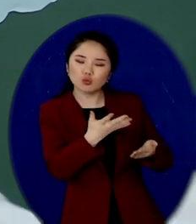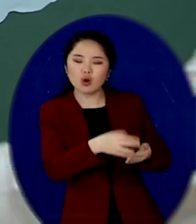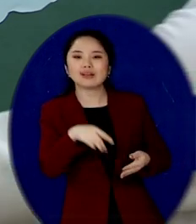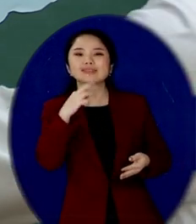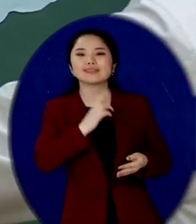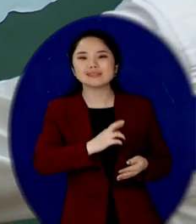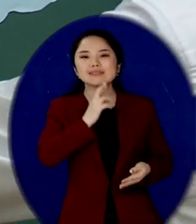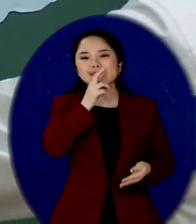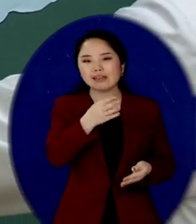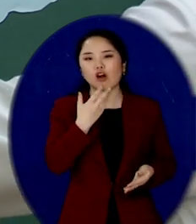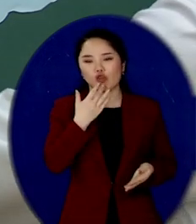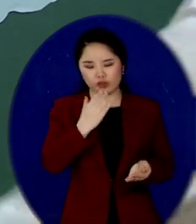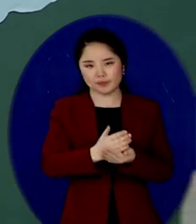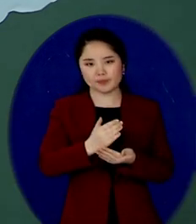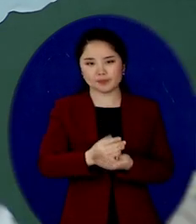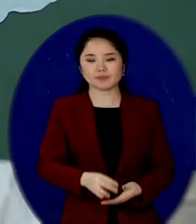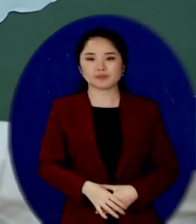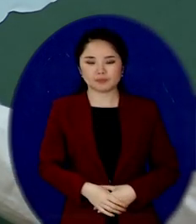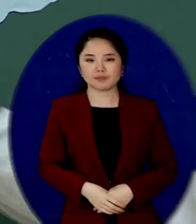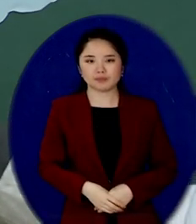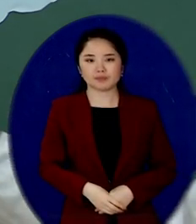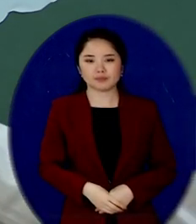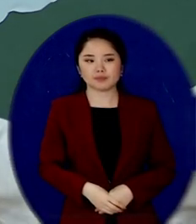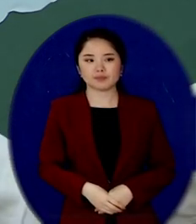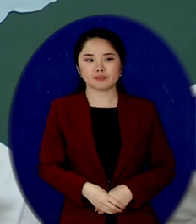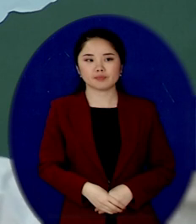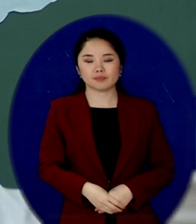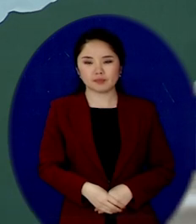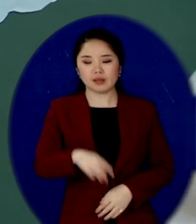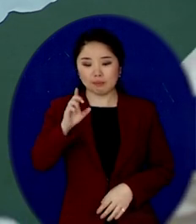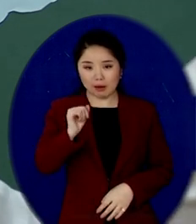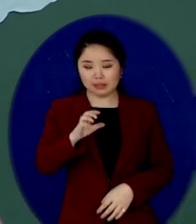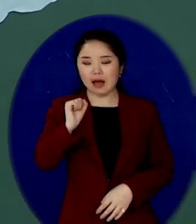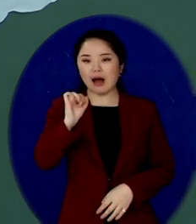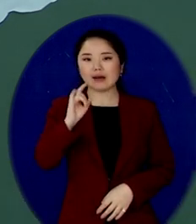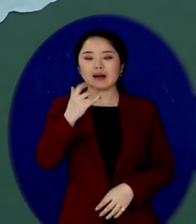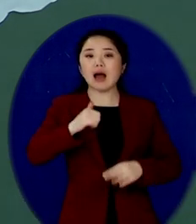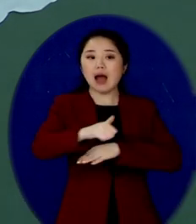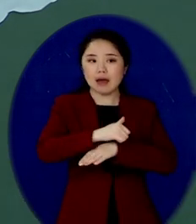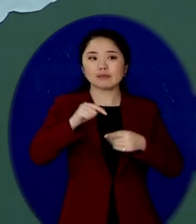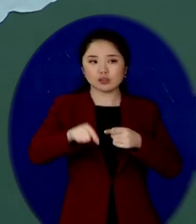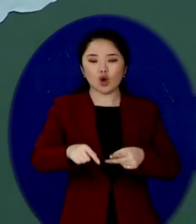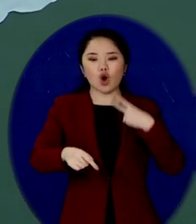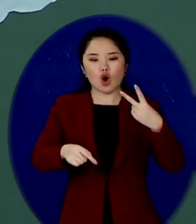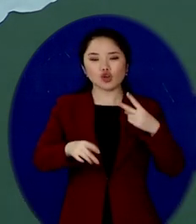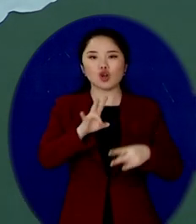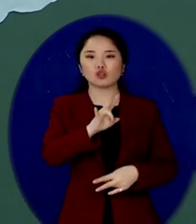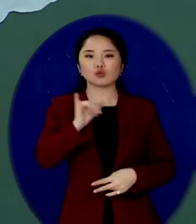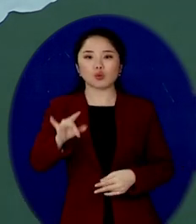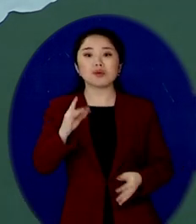өнгөөр дүрслэн харуулжээ. Мөн нэмэлтээр Архангай аймагт хоёр нуур байдаг.